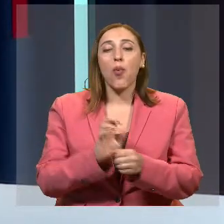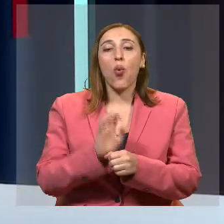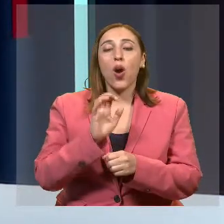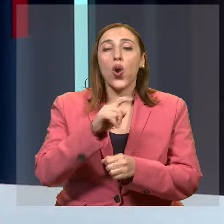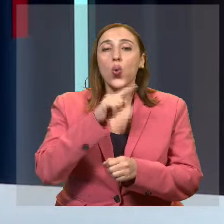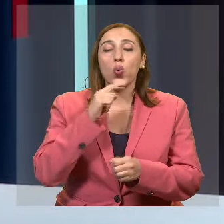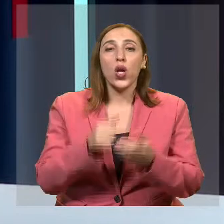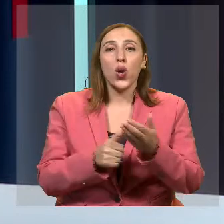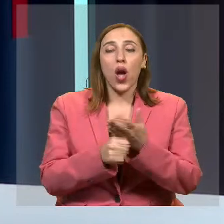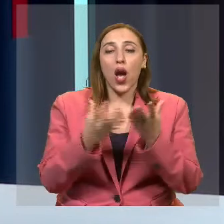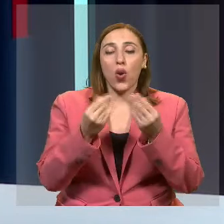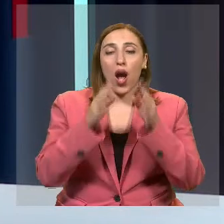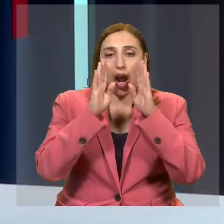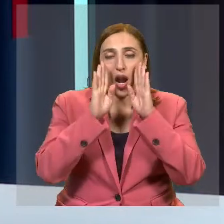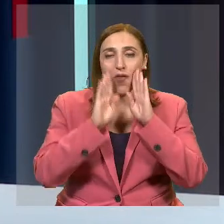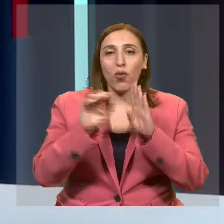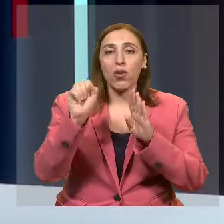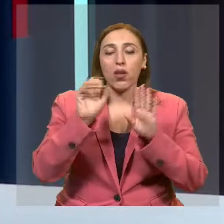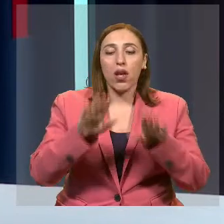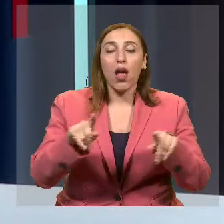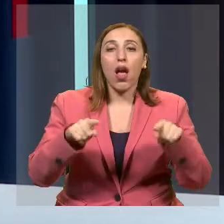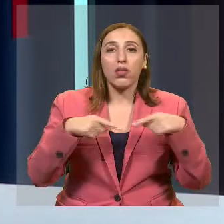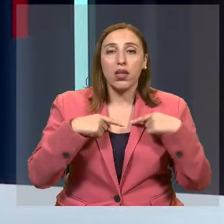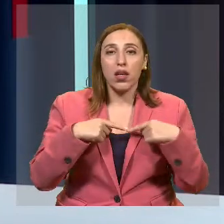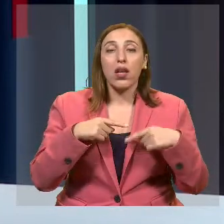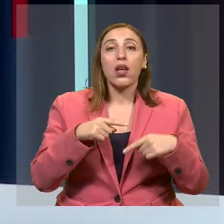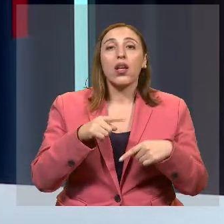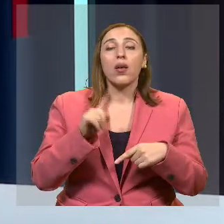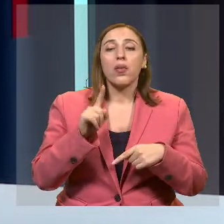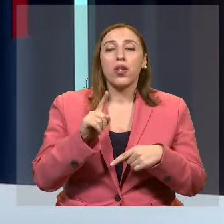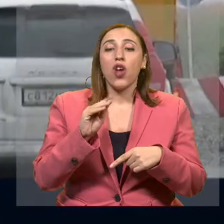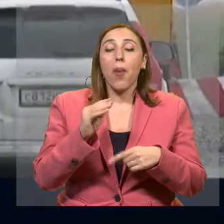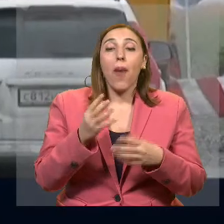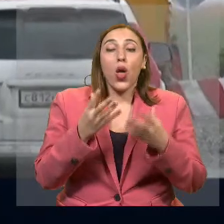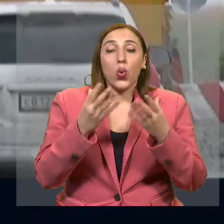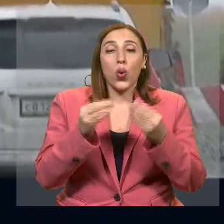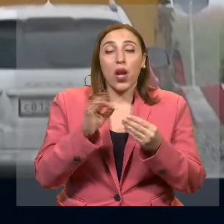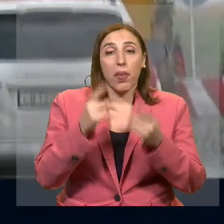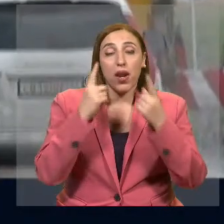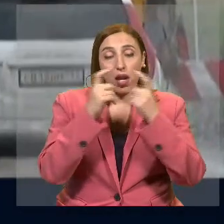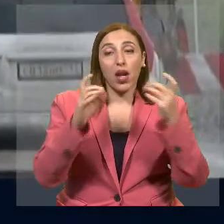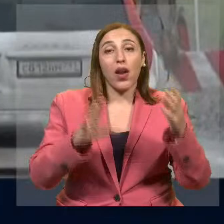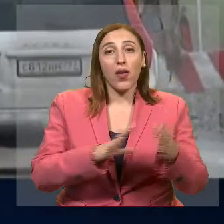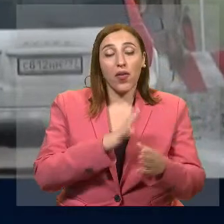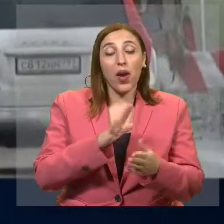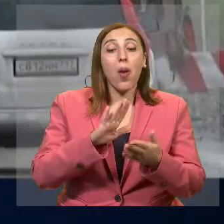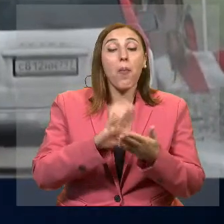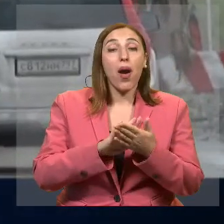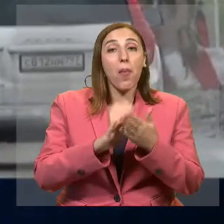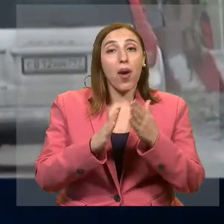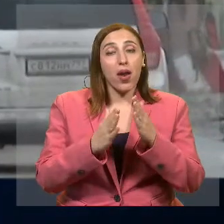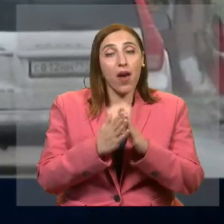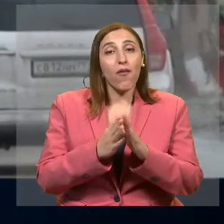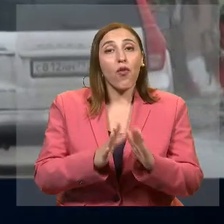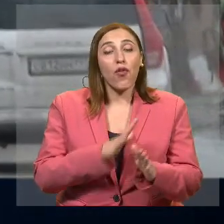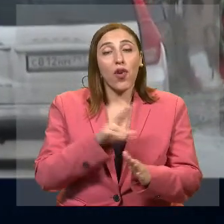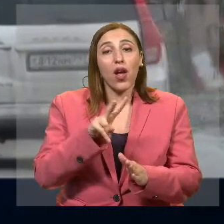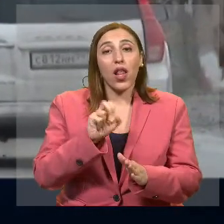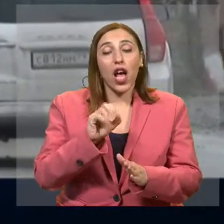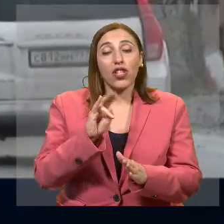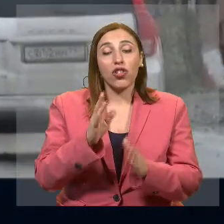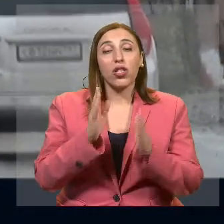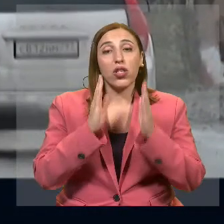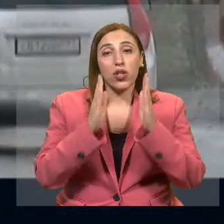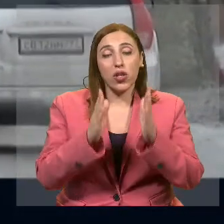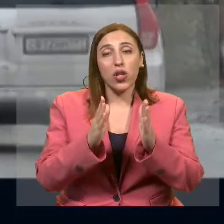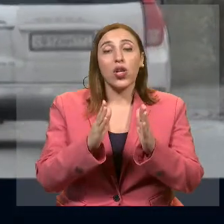ռուսական օգնությունը առավոտյան հասել է Ստեփանակերտ, չնայած դեռ շաբաթօրը հայտարարվեց պայմանավորվածություն կա, որ Լաչինով եւս